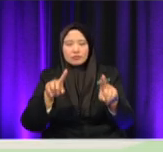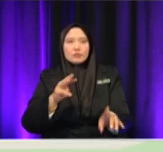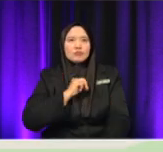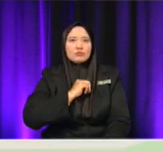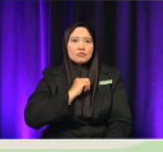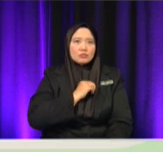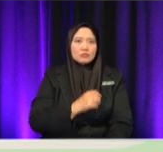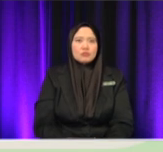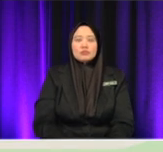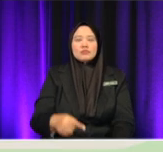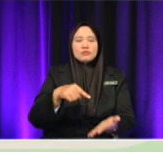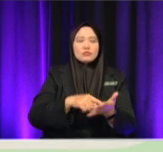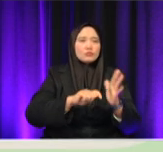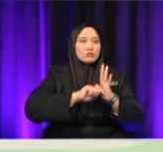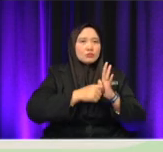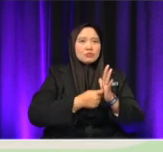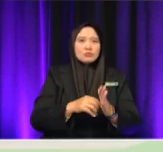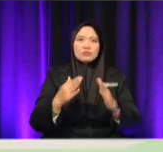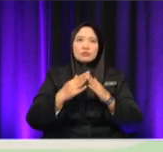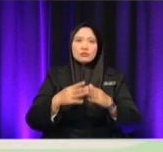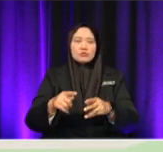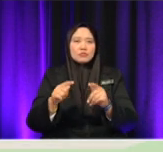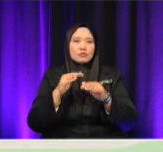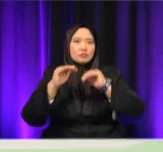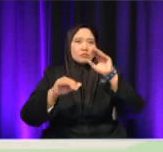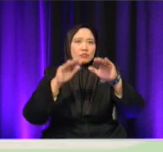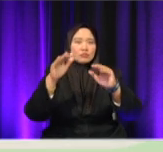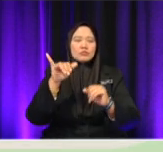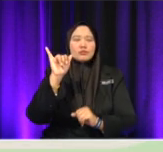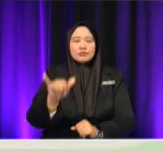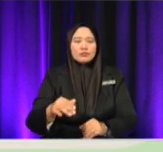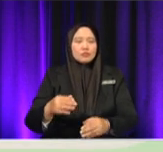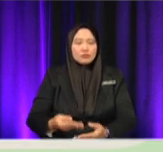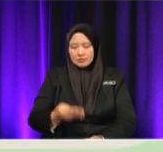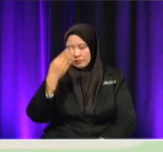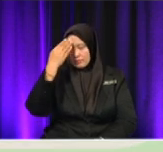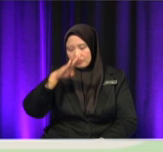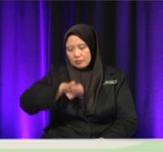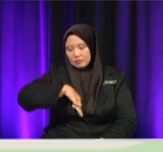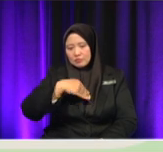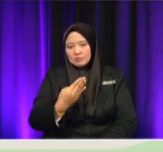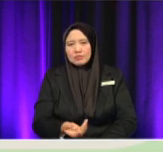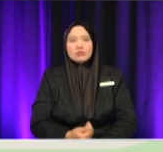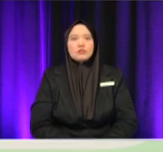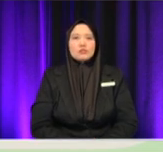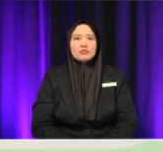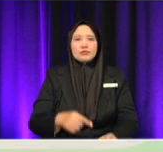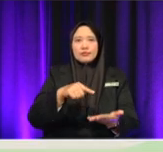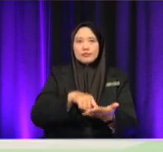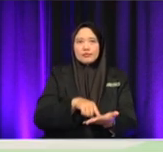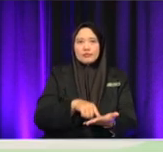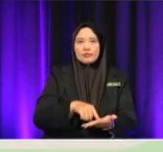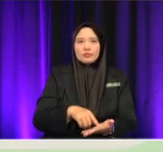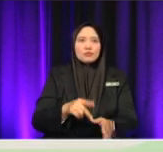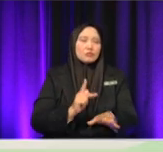rumah tangga yang bahagia ataupun rumah mendapatkan kunci Rumahku Surgaku itu kesannya keluarga yang bahagia akan